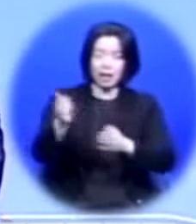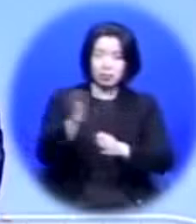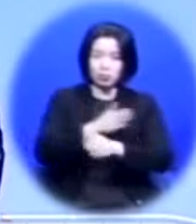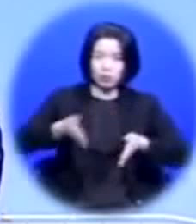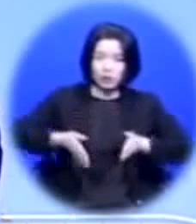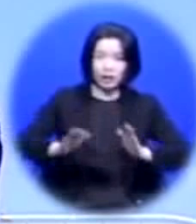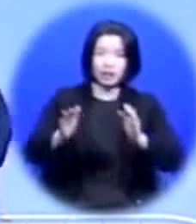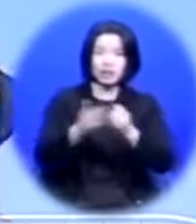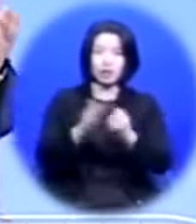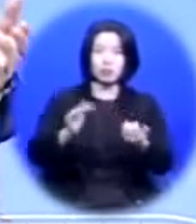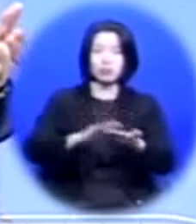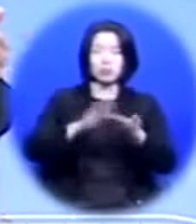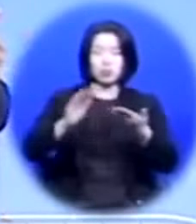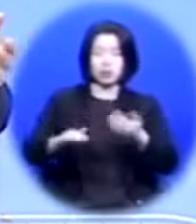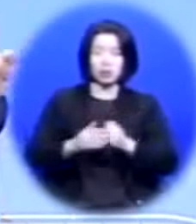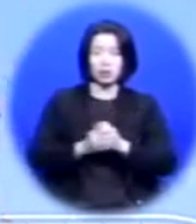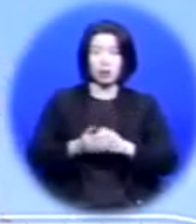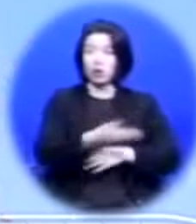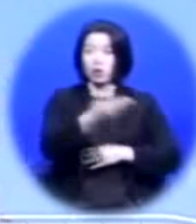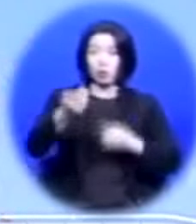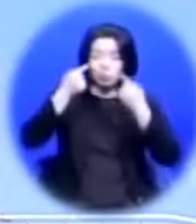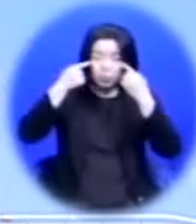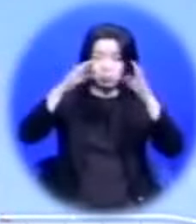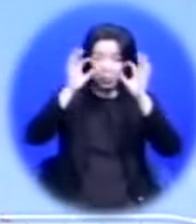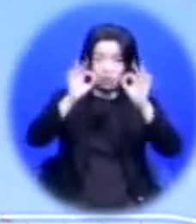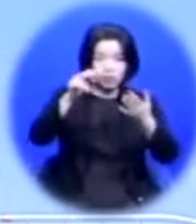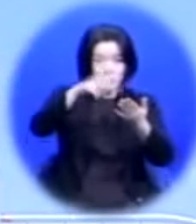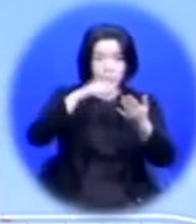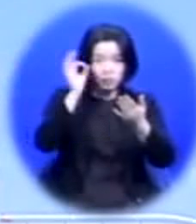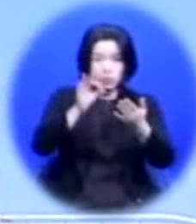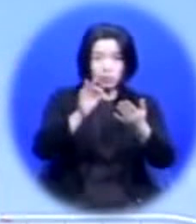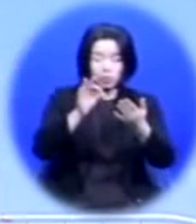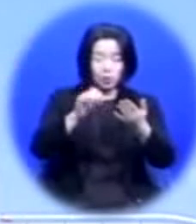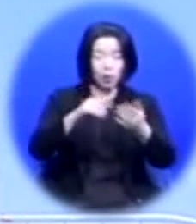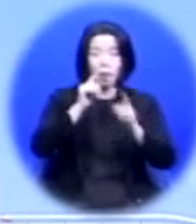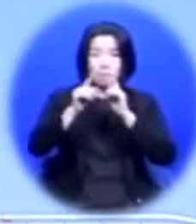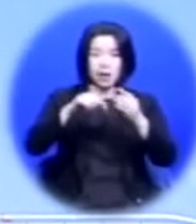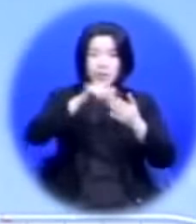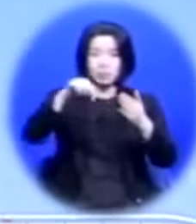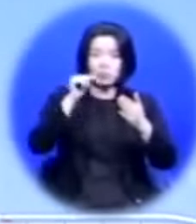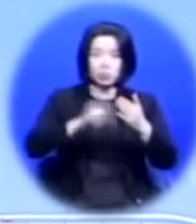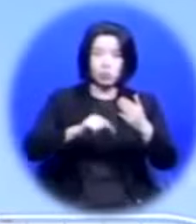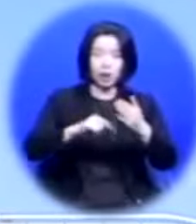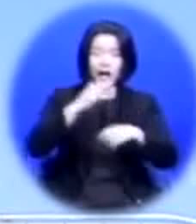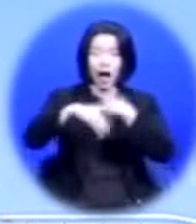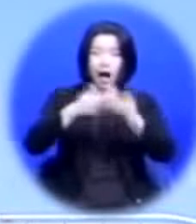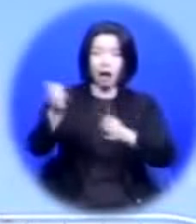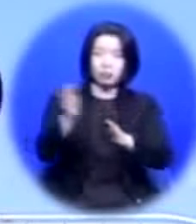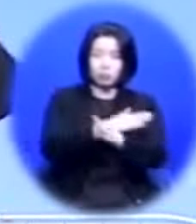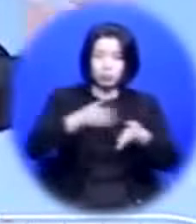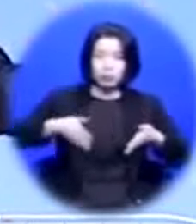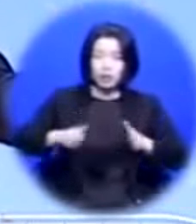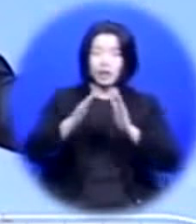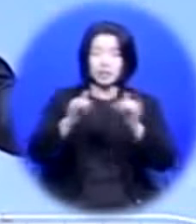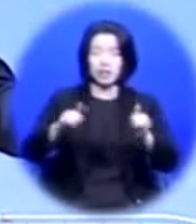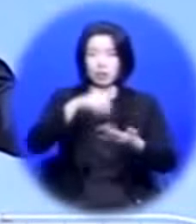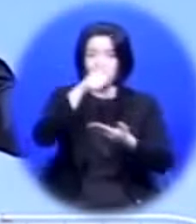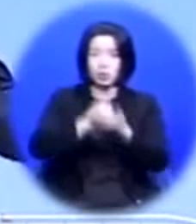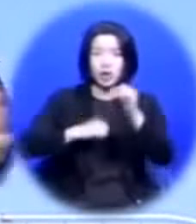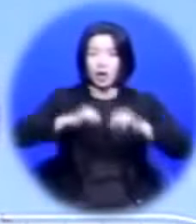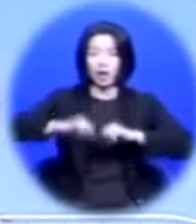때문입니다 여러분 분명히 보셨지 병이 하나님의 말씀 속에 하나님으로부터 난 사람은 죄를 짓지